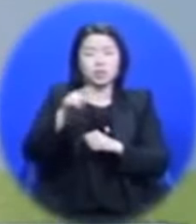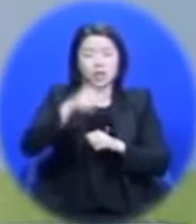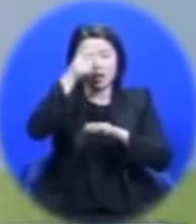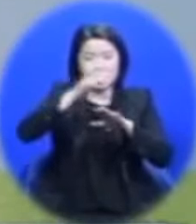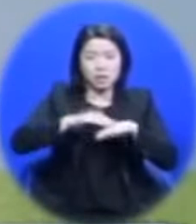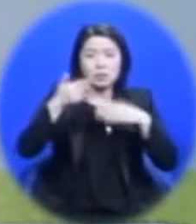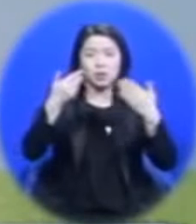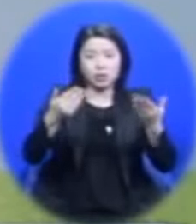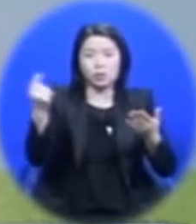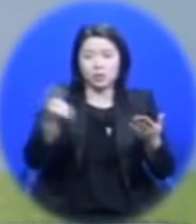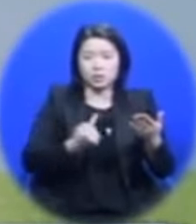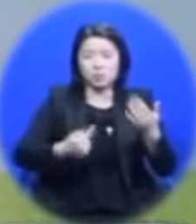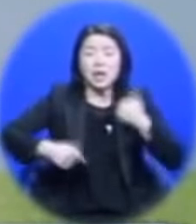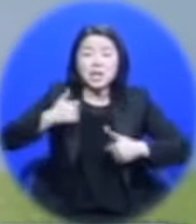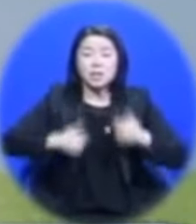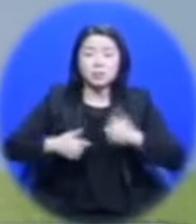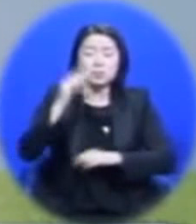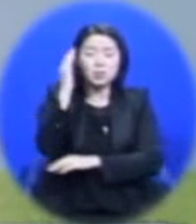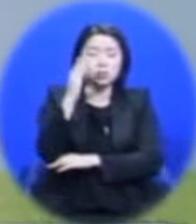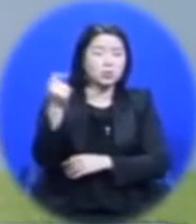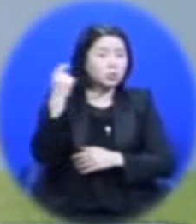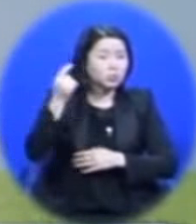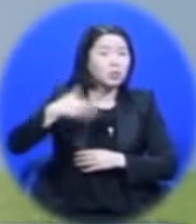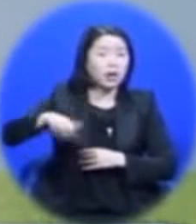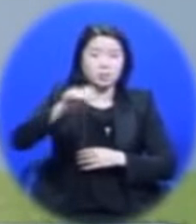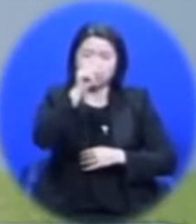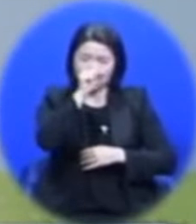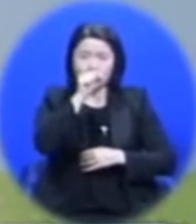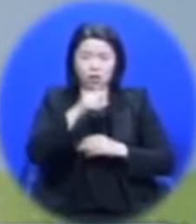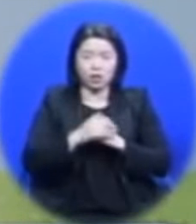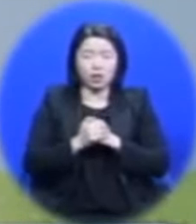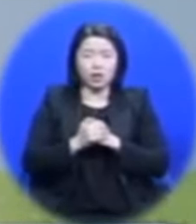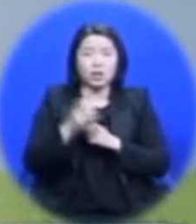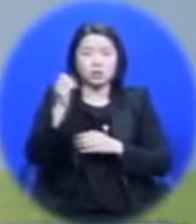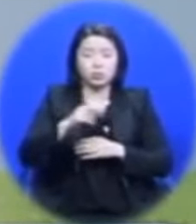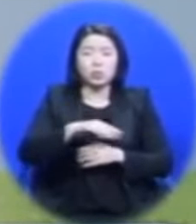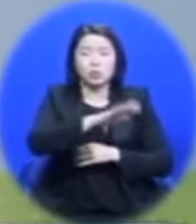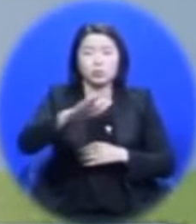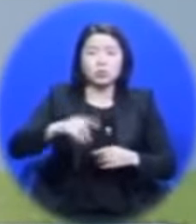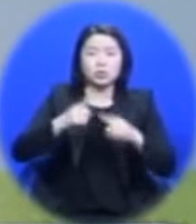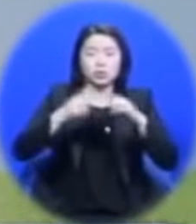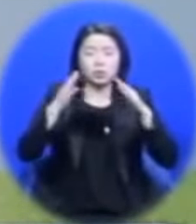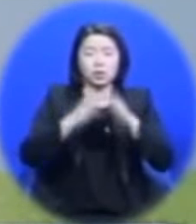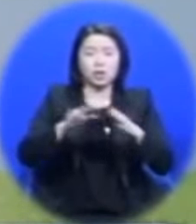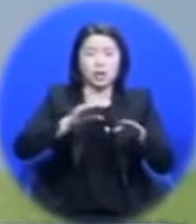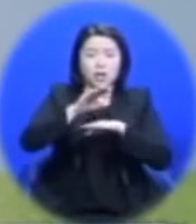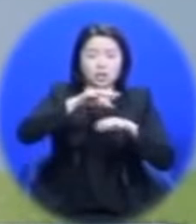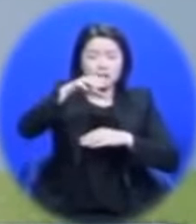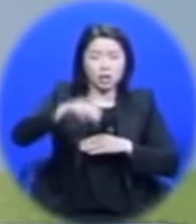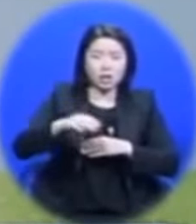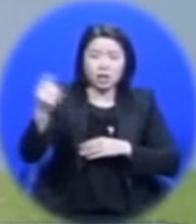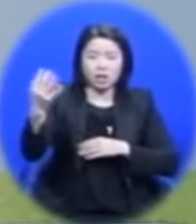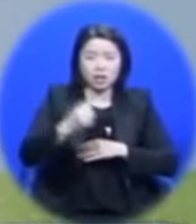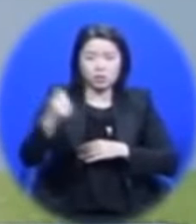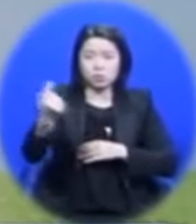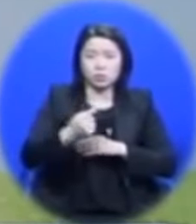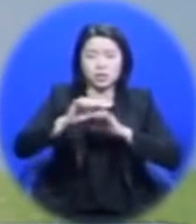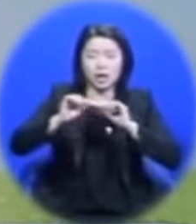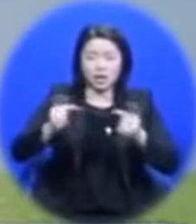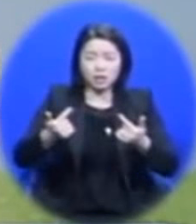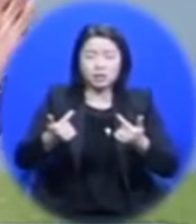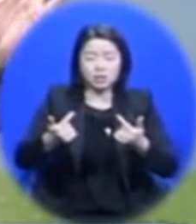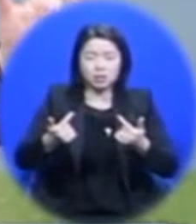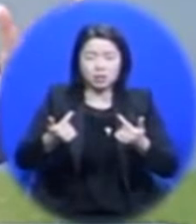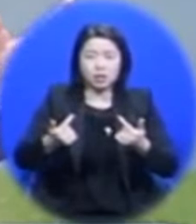기쁨의 설교를 듣고 가셔야 하잖아요. 또 우리 교회가 주차장 차 안 가지고 오자